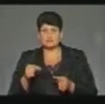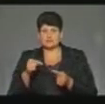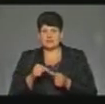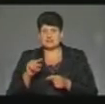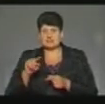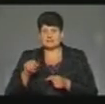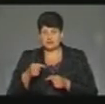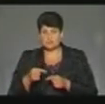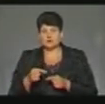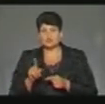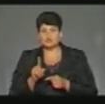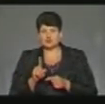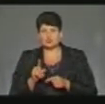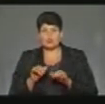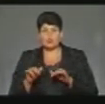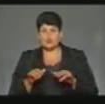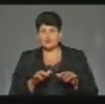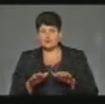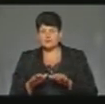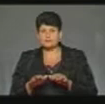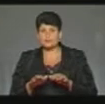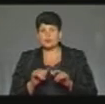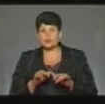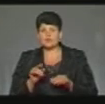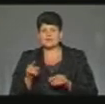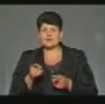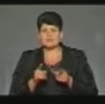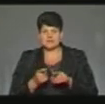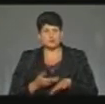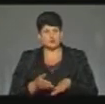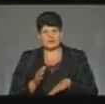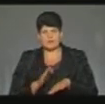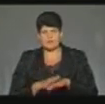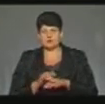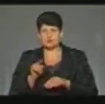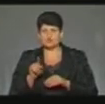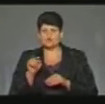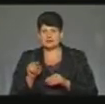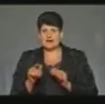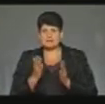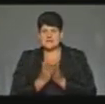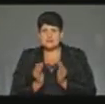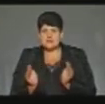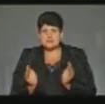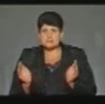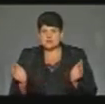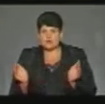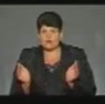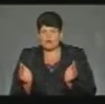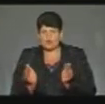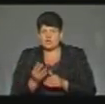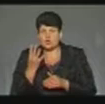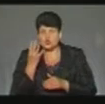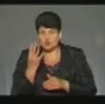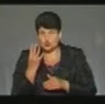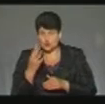нанесли нову розмітку щодо руху. Рух там дійсно ускладнений, тому що там йде звуження з